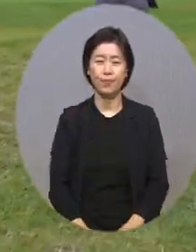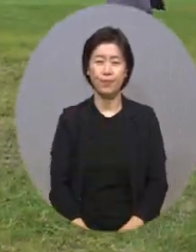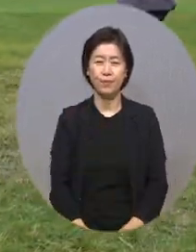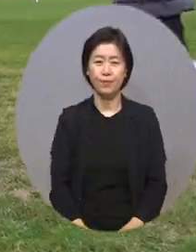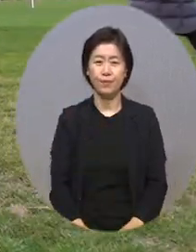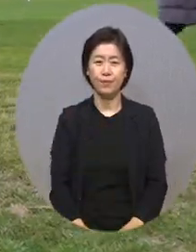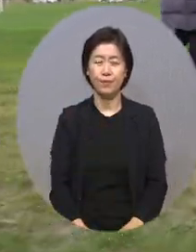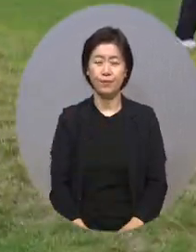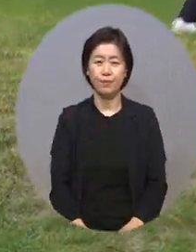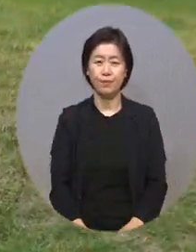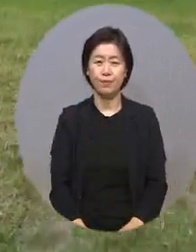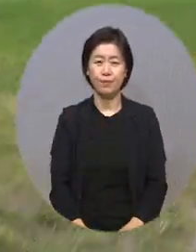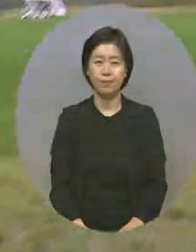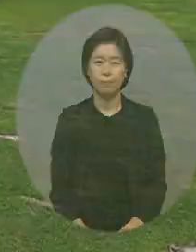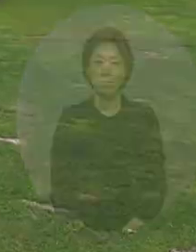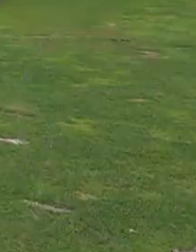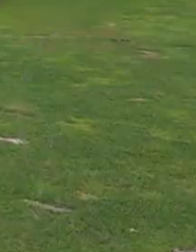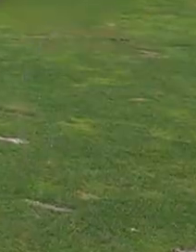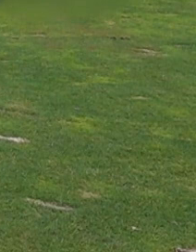와 진짜 어려웠어.